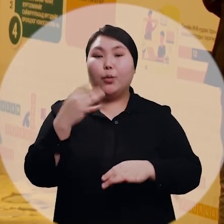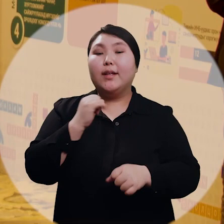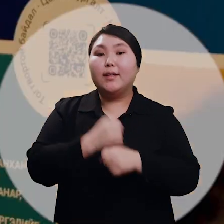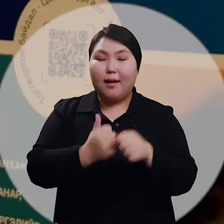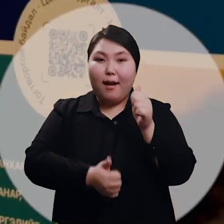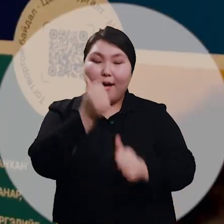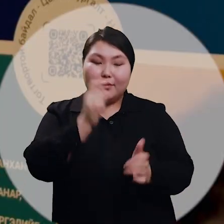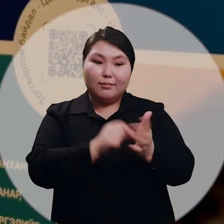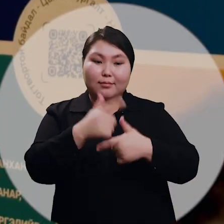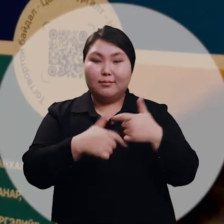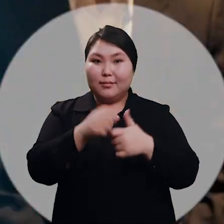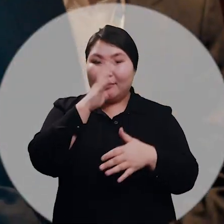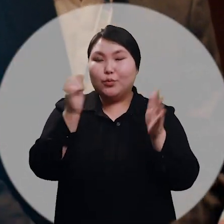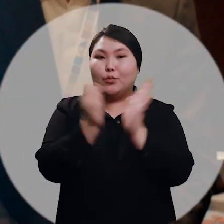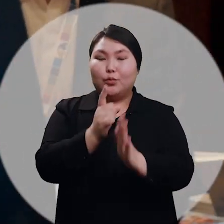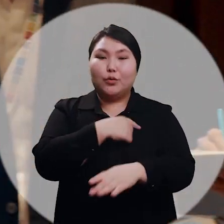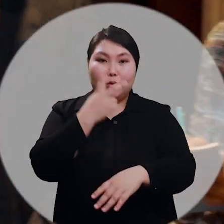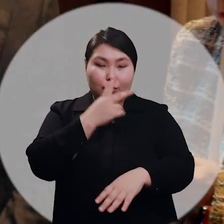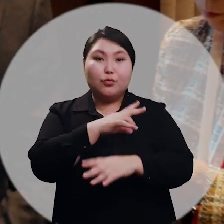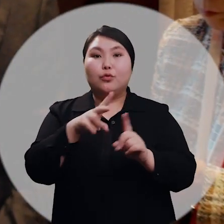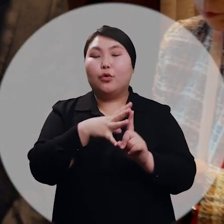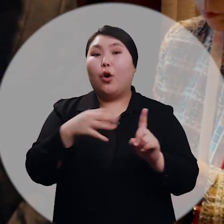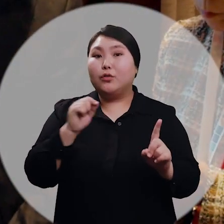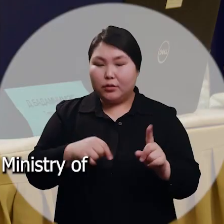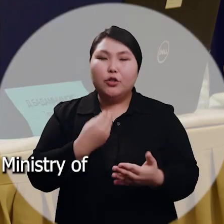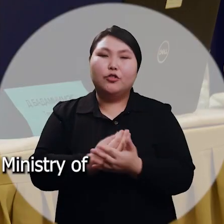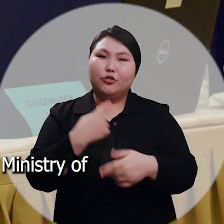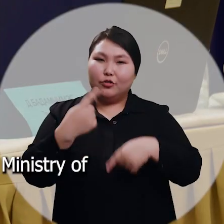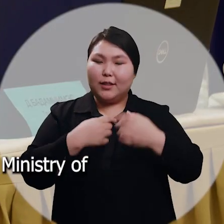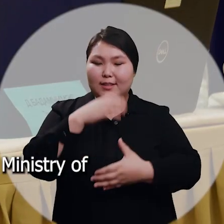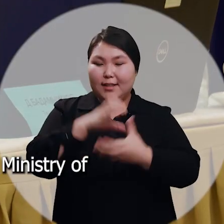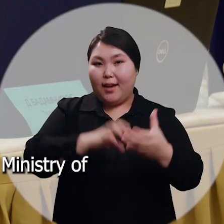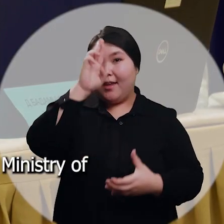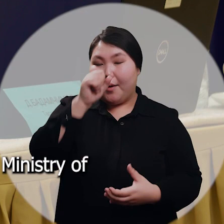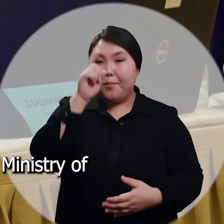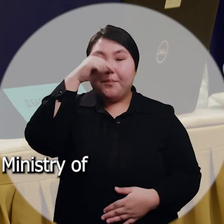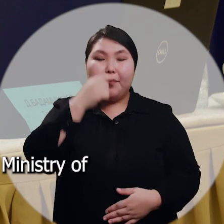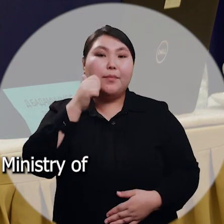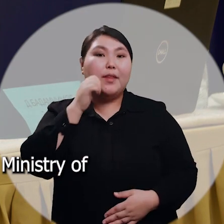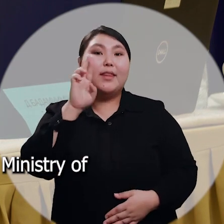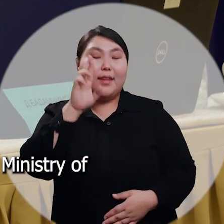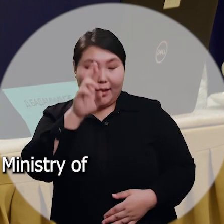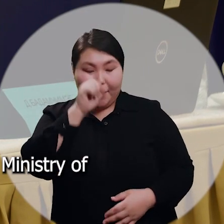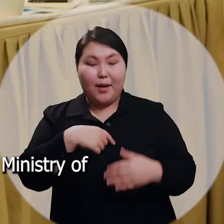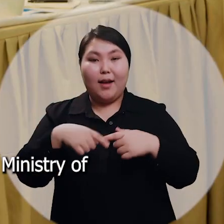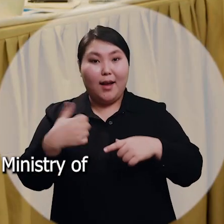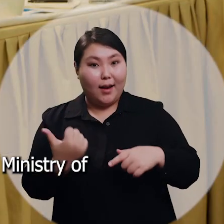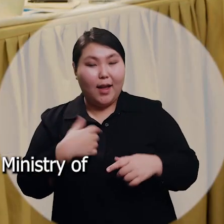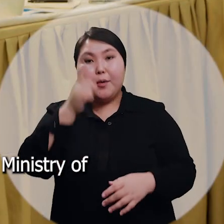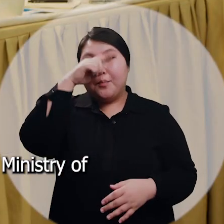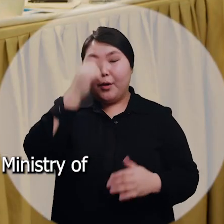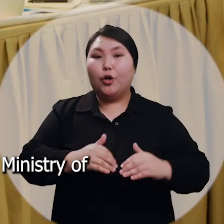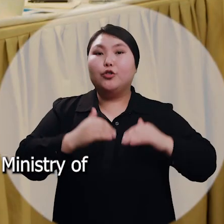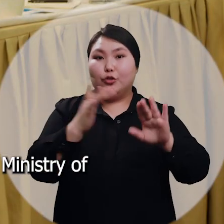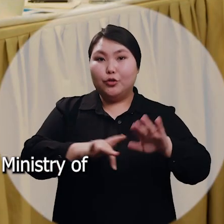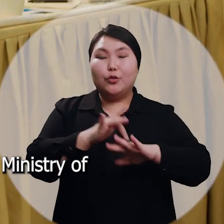Түсэйн үүлэайжлгаа аминжилсттай хэрэгчхээд жүгүл нэгдоо үзүүлсээн. Дүүхайл бол сангий ам, эрүүл мэндийн амний хария, эрүүл